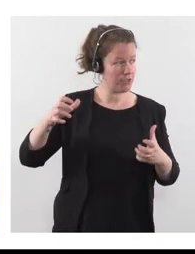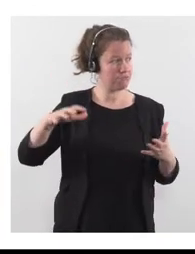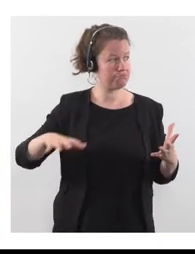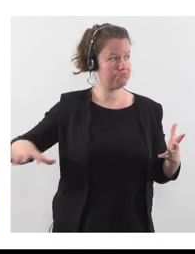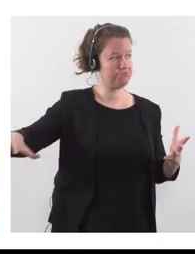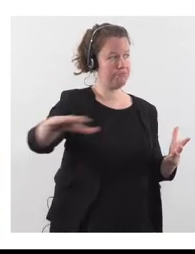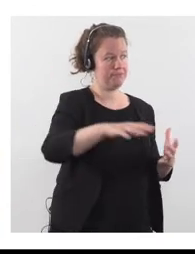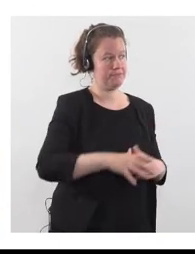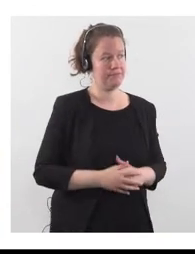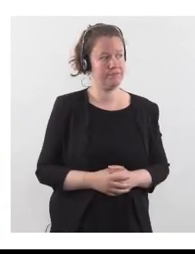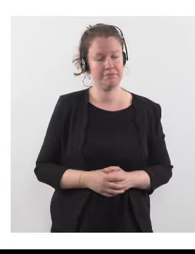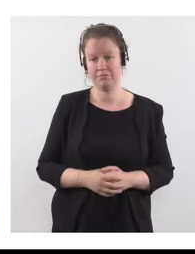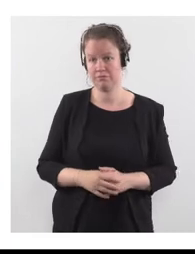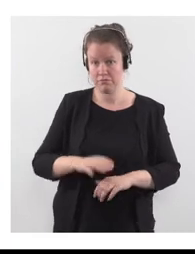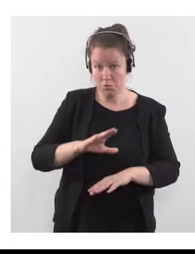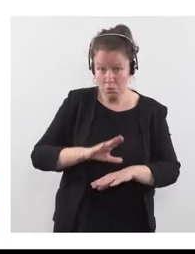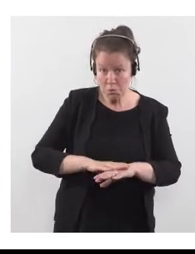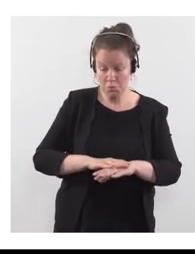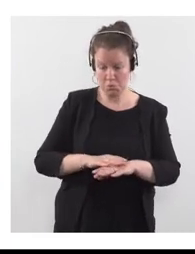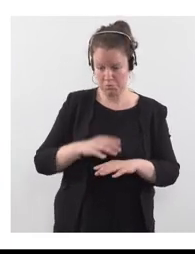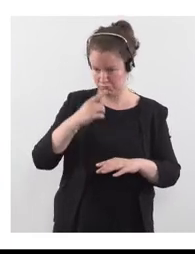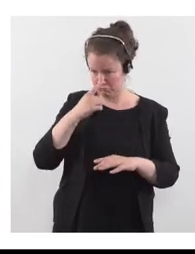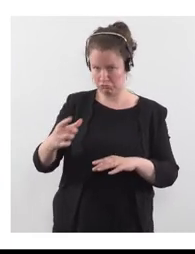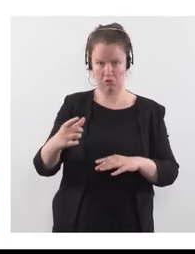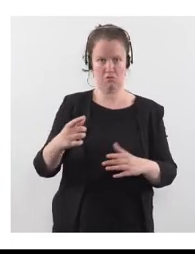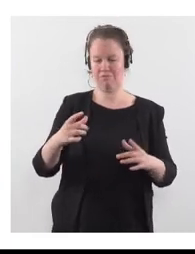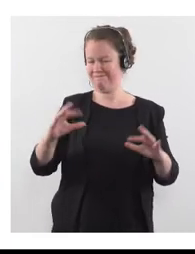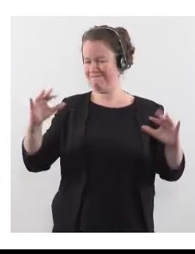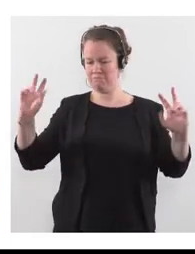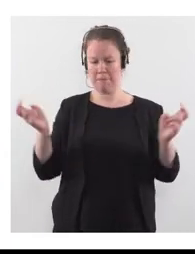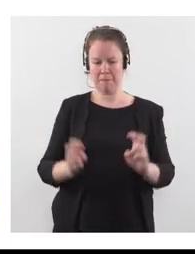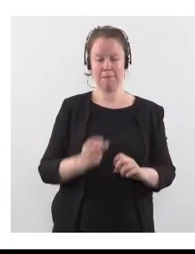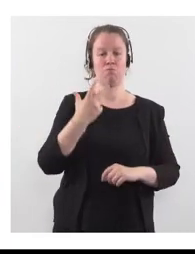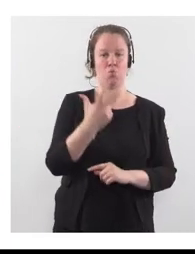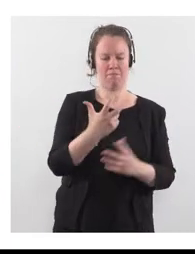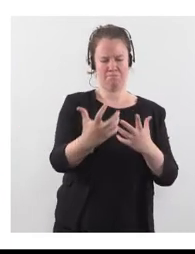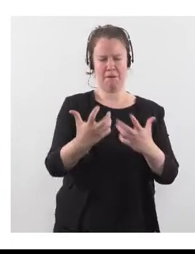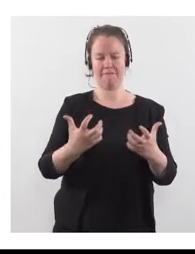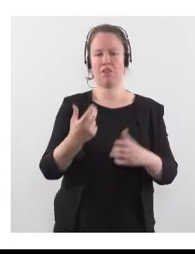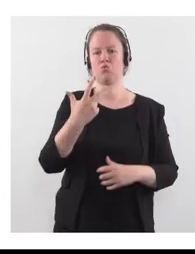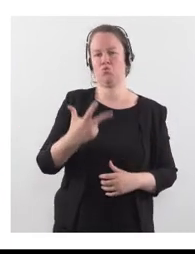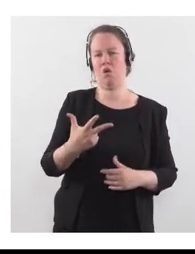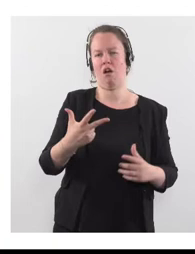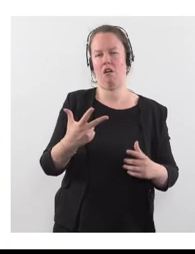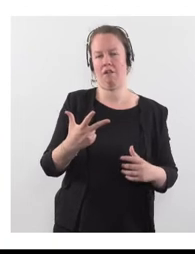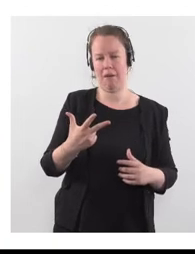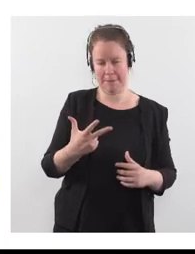avons réduit le nombre à 3. Les cas les plus forts que nous trouvions, les plus importants, se basant sur des faits,